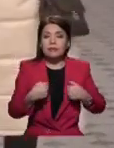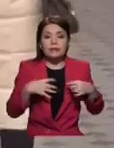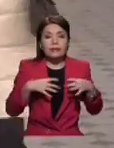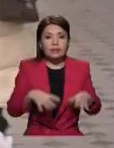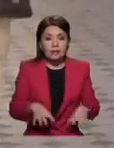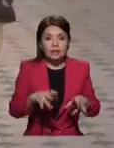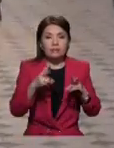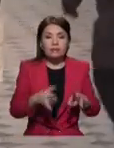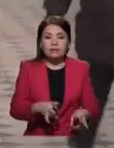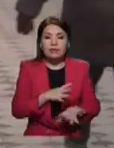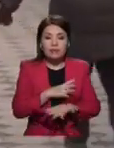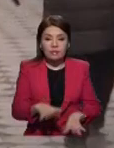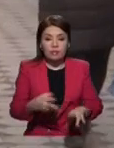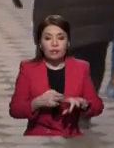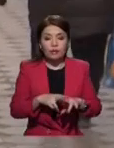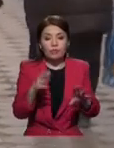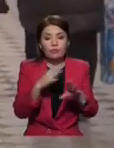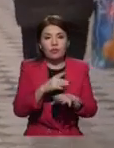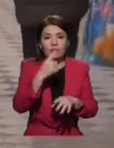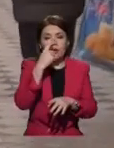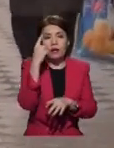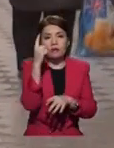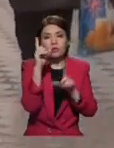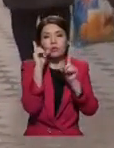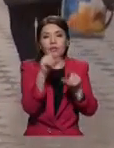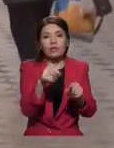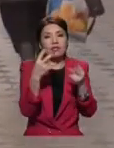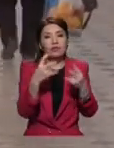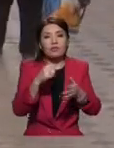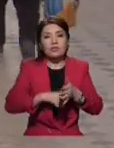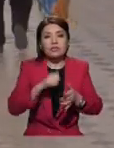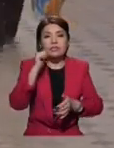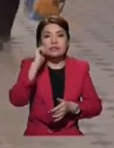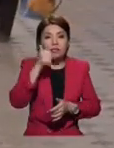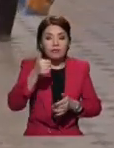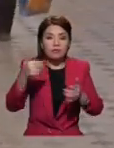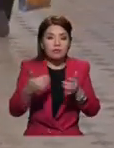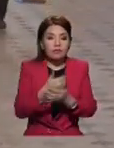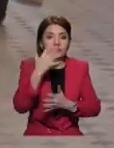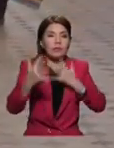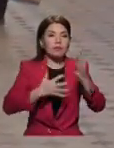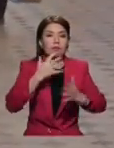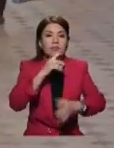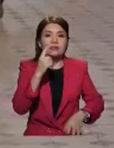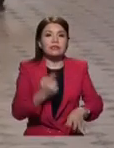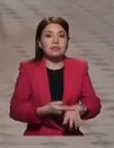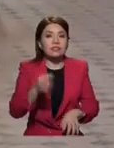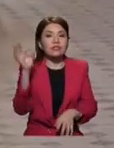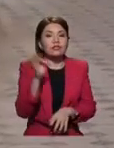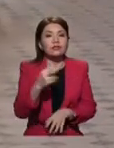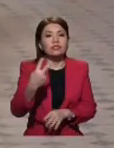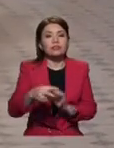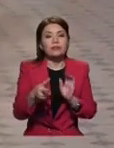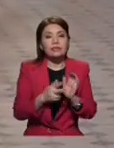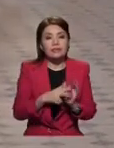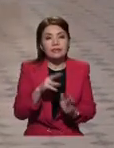төтеншеліктер бұндай ауа райында алыс жолға шықпауды ескертеді. Себебі ертең де шығыстан соққан желдің жылдамдығы секундына 28 метр